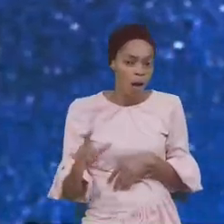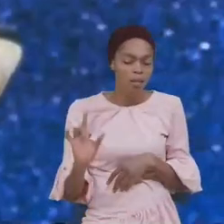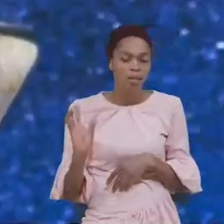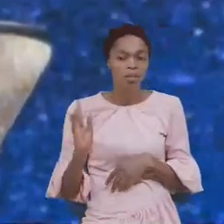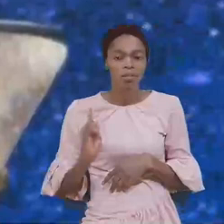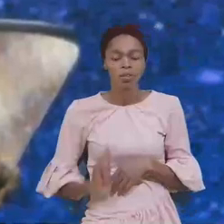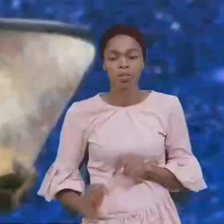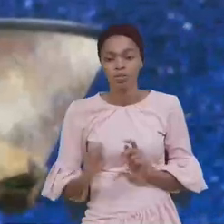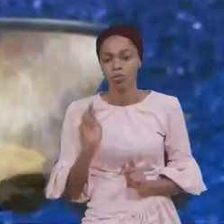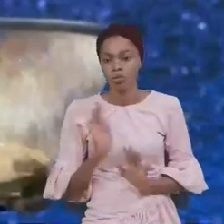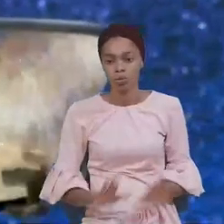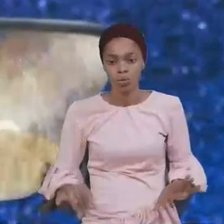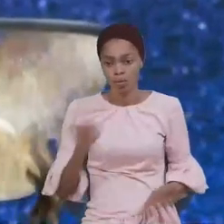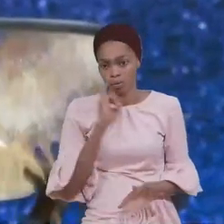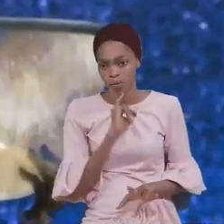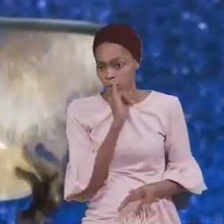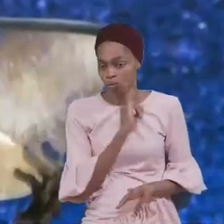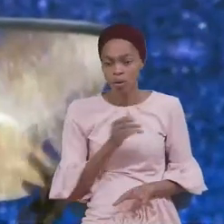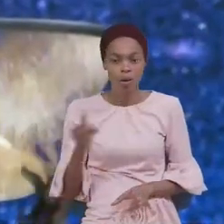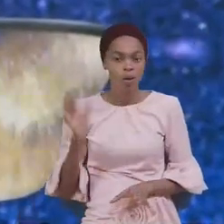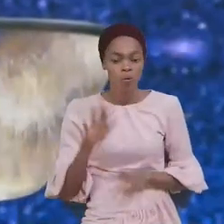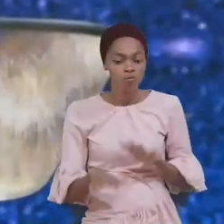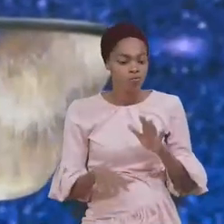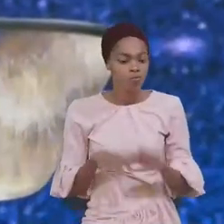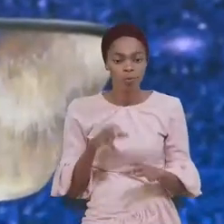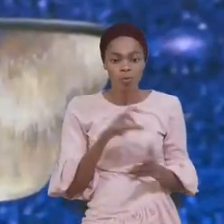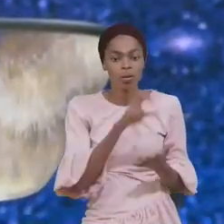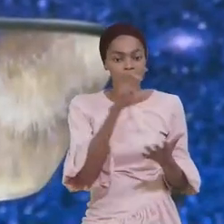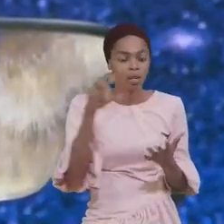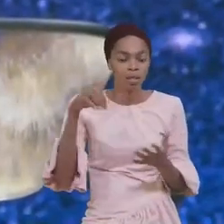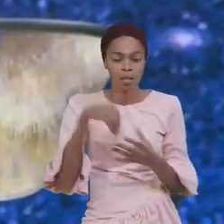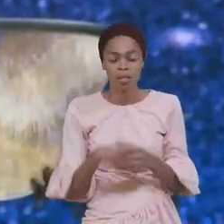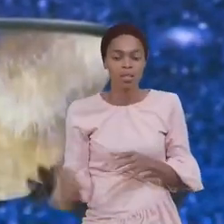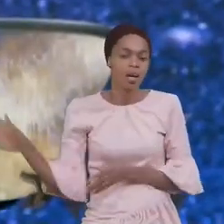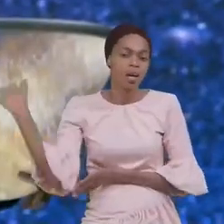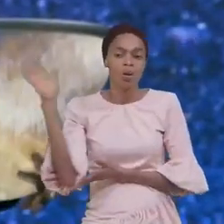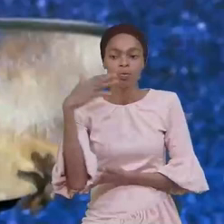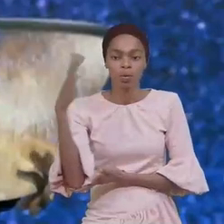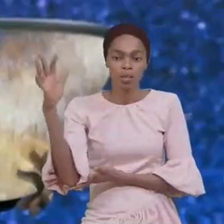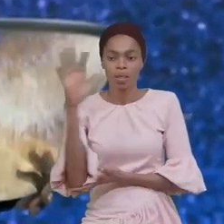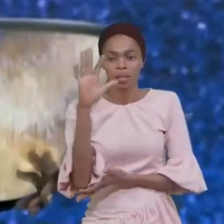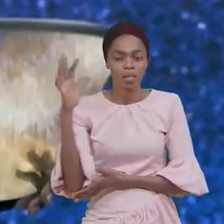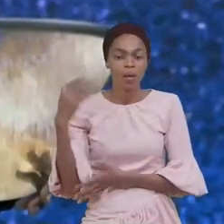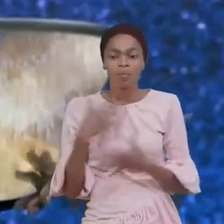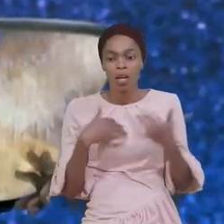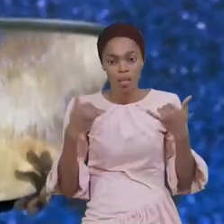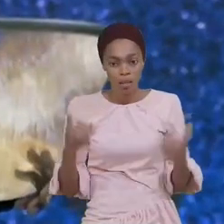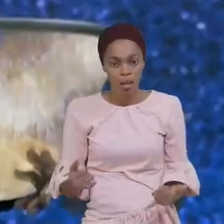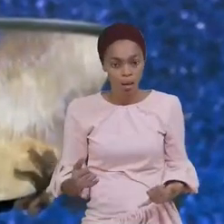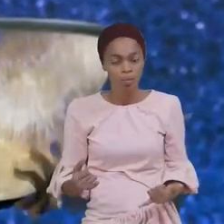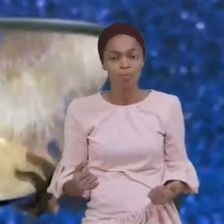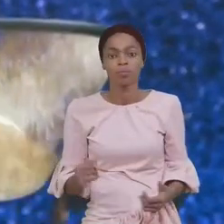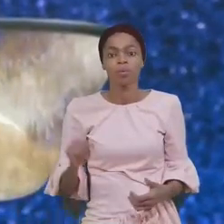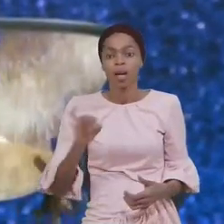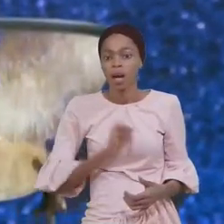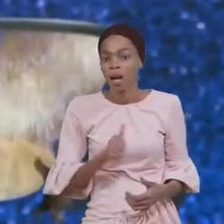Lorsqu'Israël marchait dans le désert. Et maintenant, voici, je suis âgé aujourd'hui